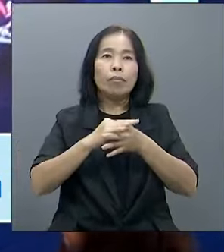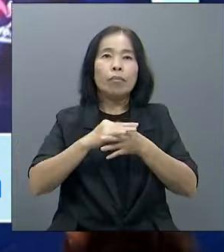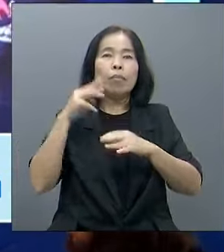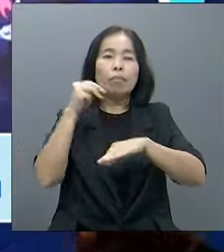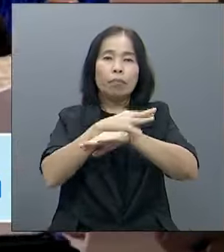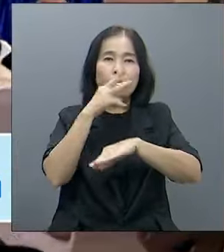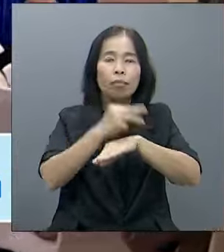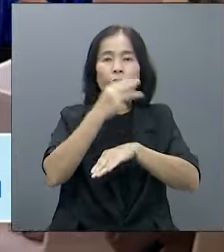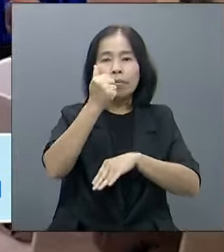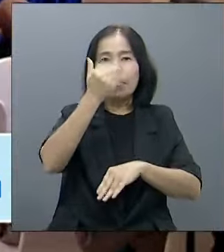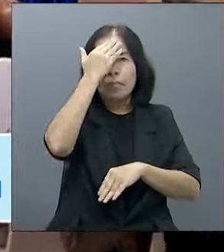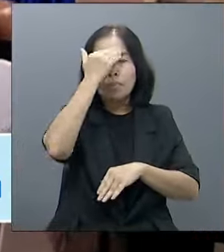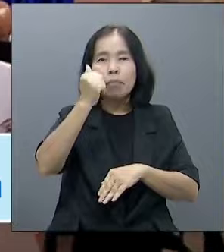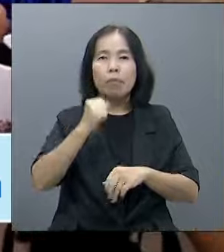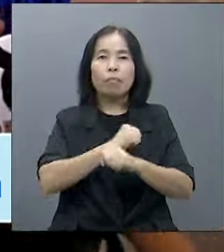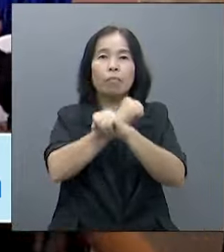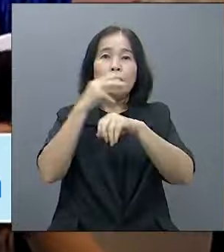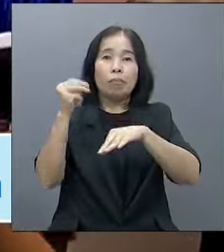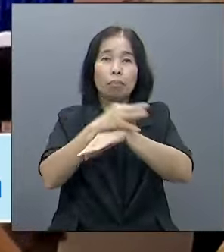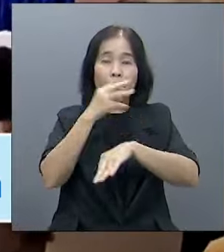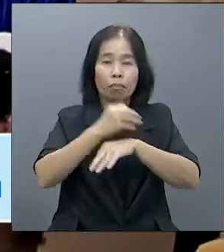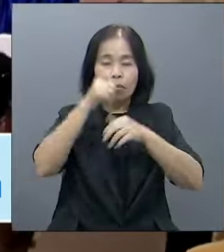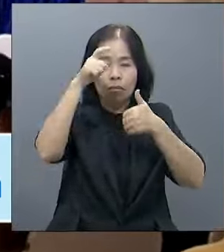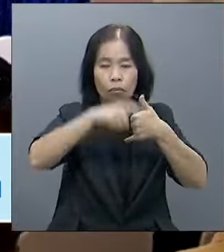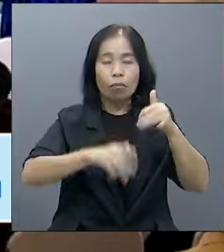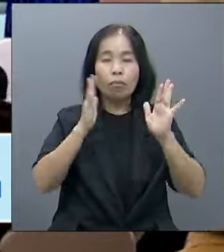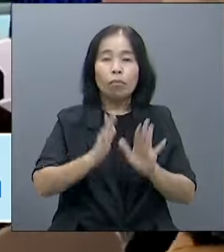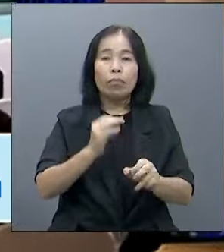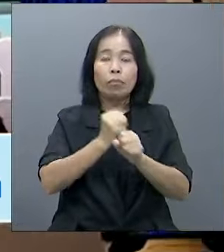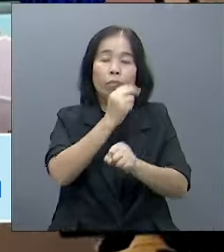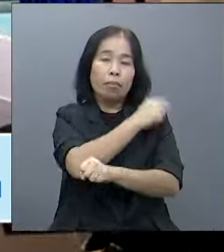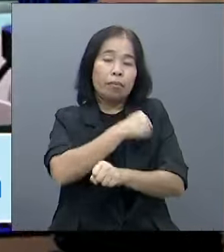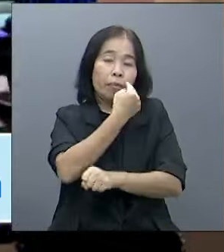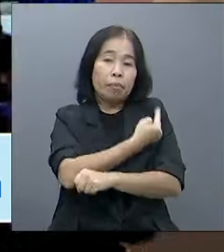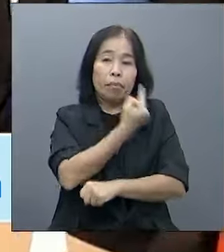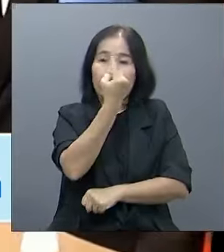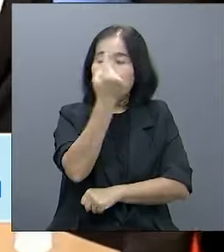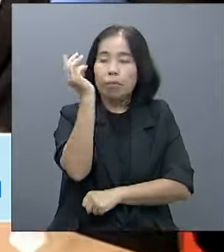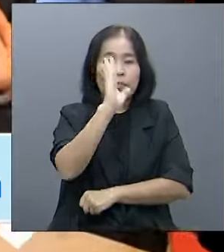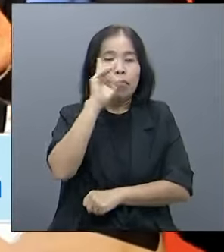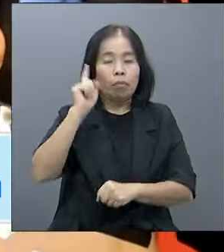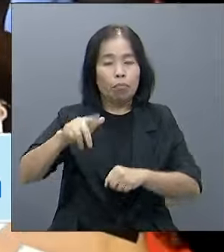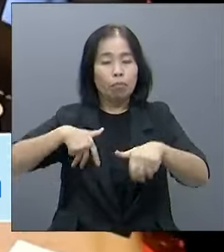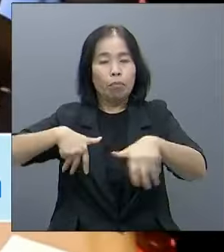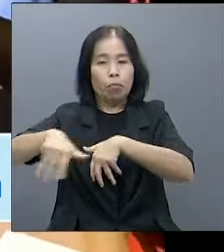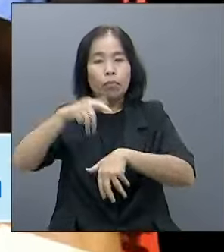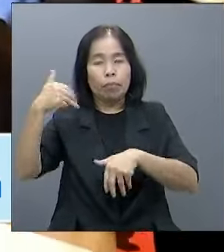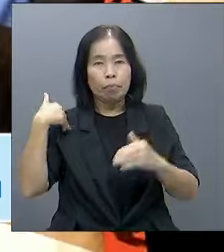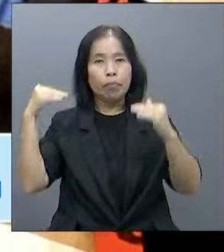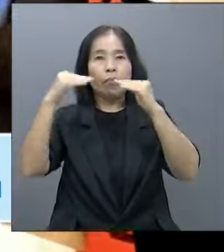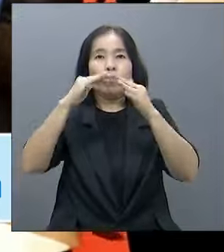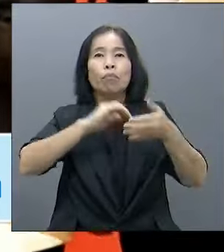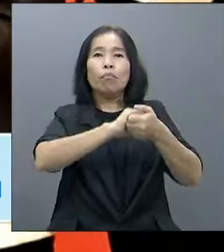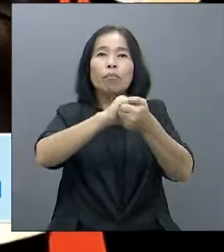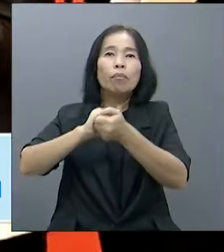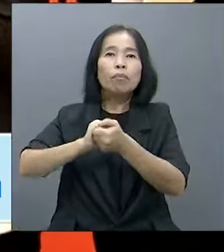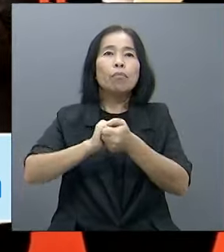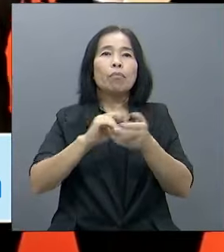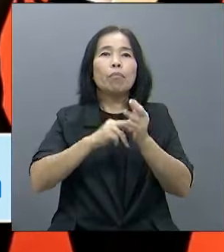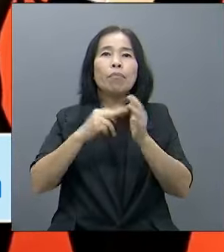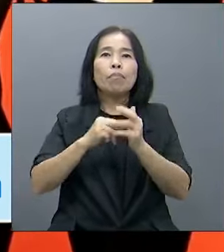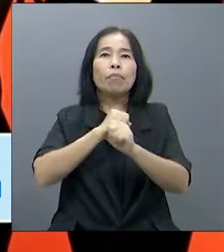รับมือกับโรคมะเร็งนั้นไม่ได้ขึ้นอยู่กับบุคลากรทางการแพทย์เพียงอย่างเดียวนะคะแต่ประชาชนทุกคนมีส่วนช่วยในการลดความ